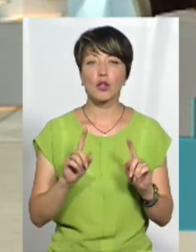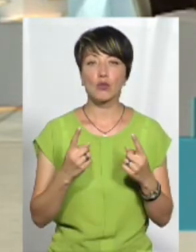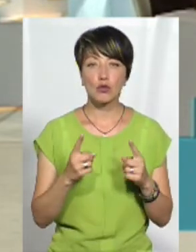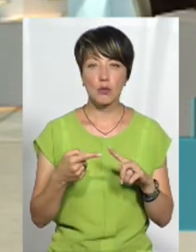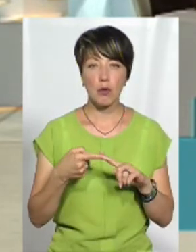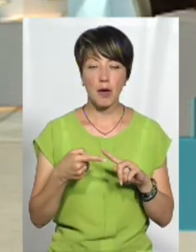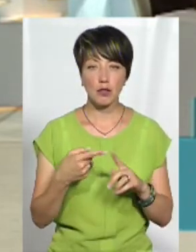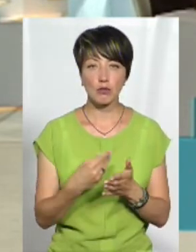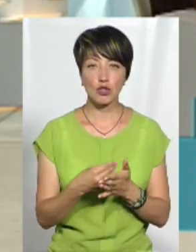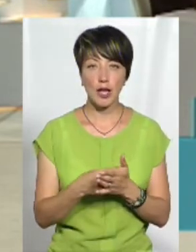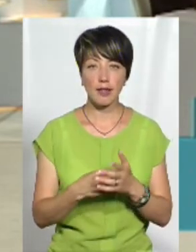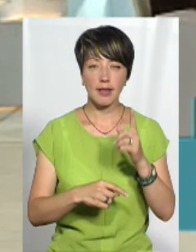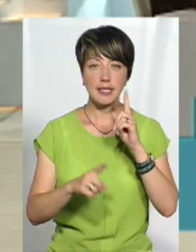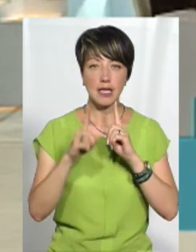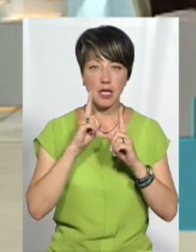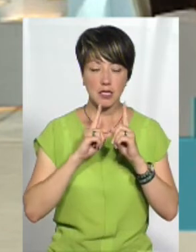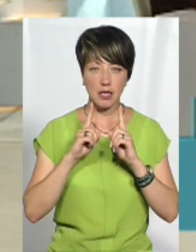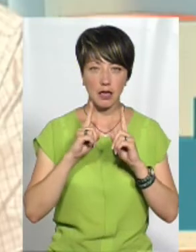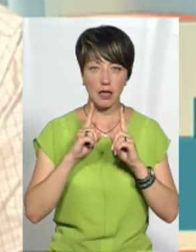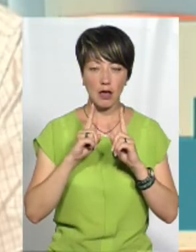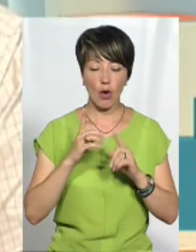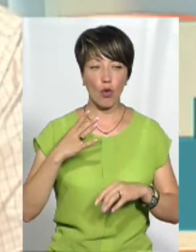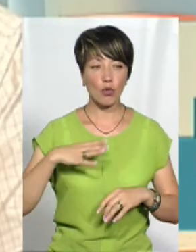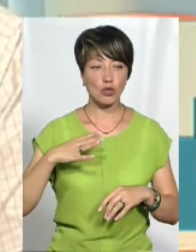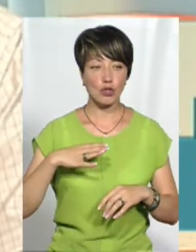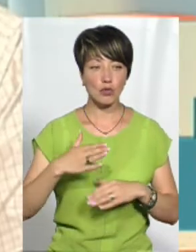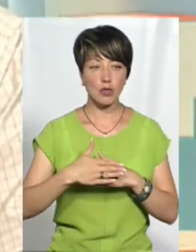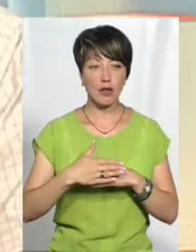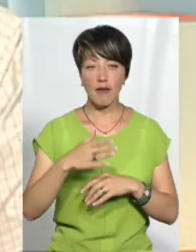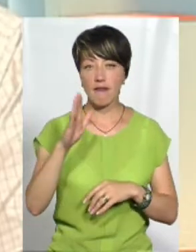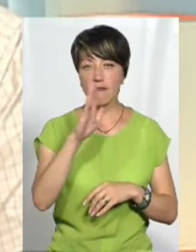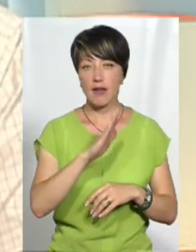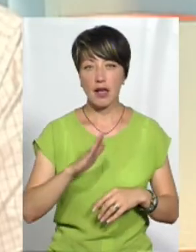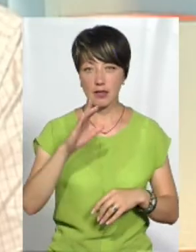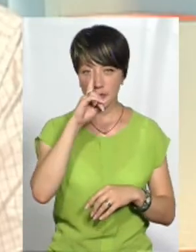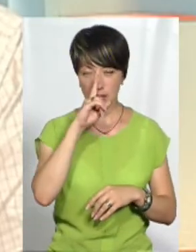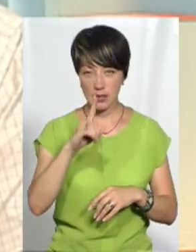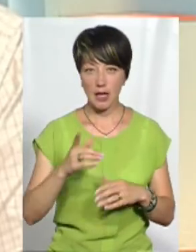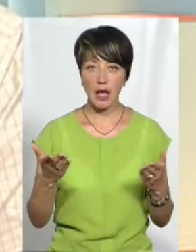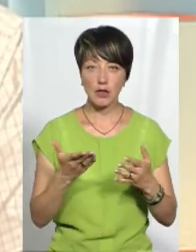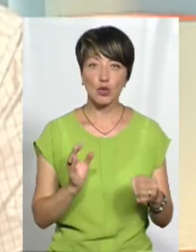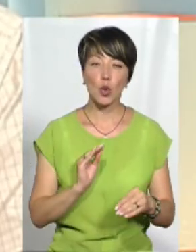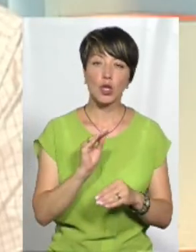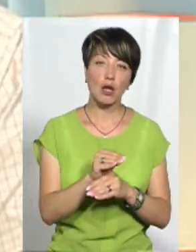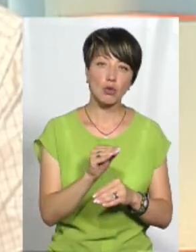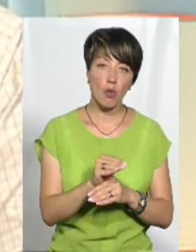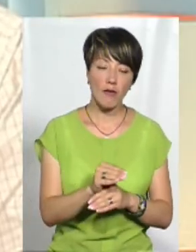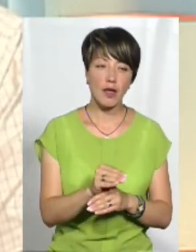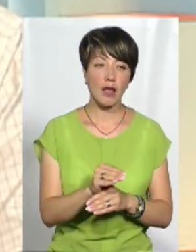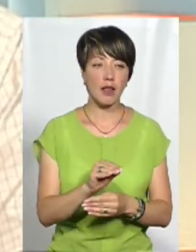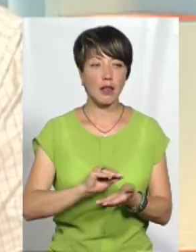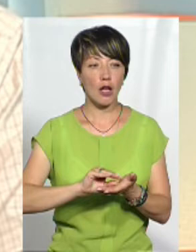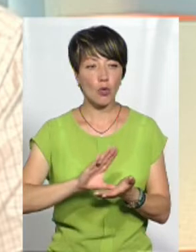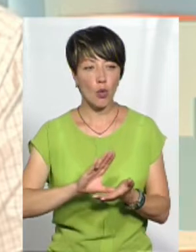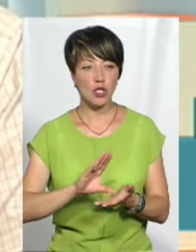що, по-перше, бюджетна сесія очікується десь аж на вересень місяць, тобто якісь додаткові